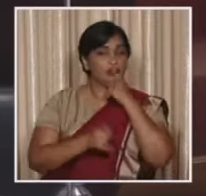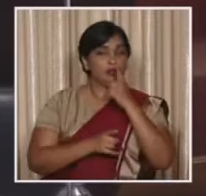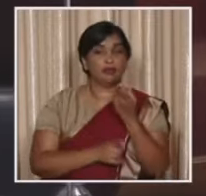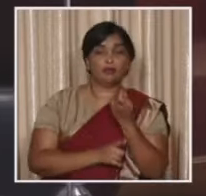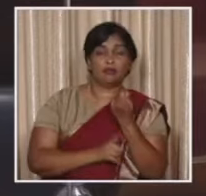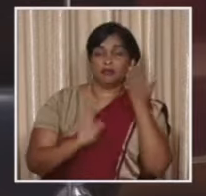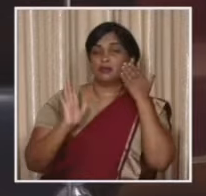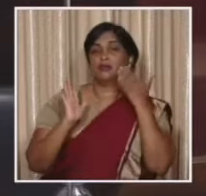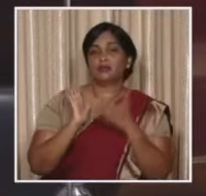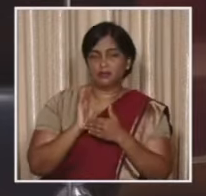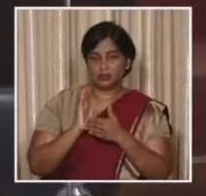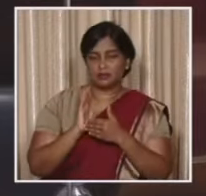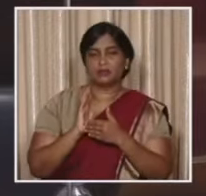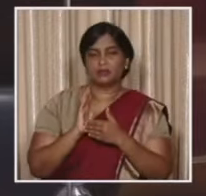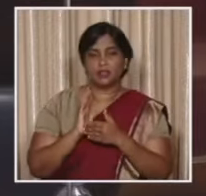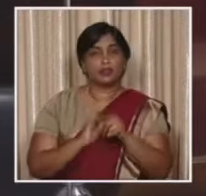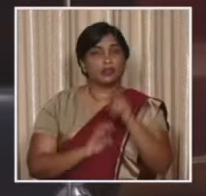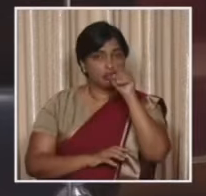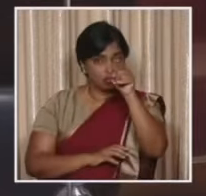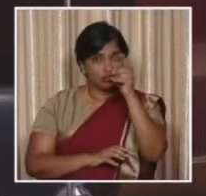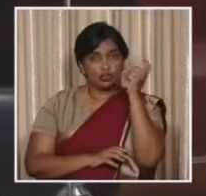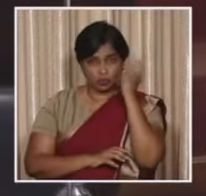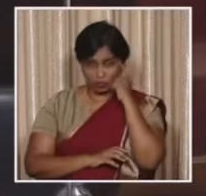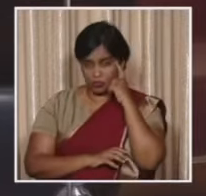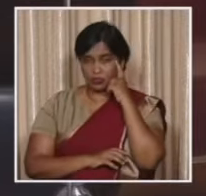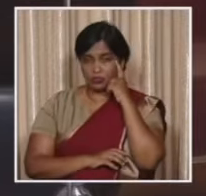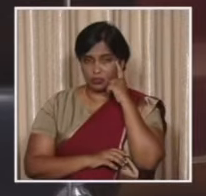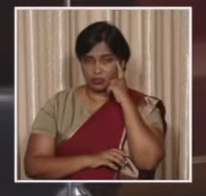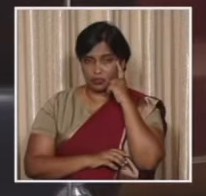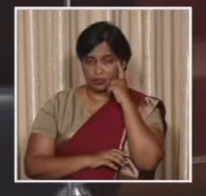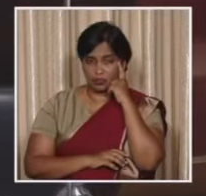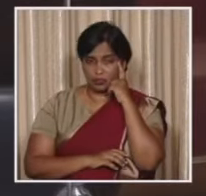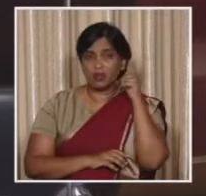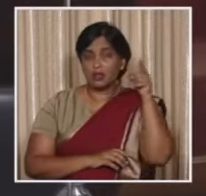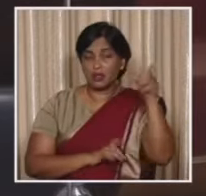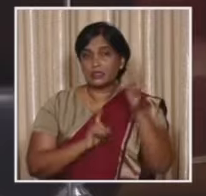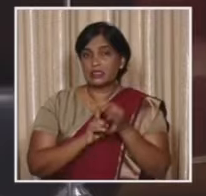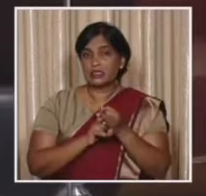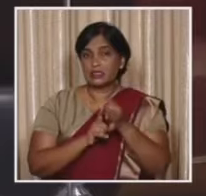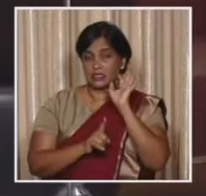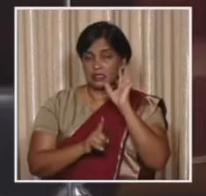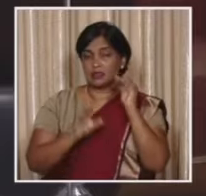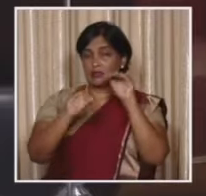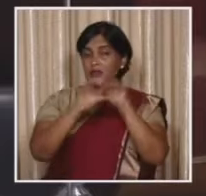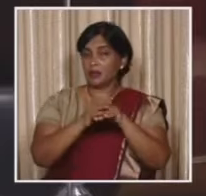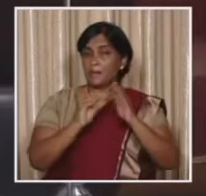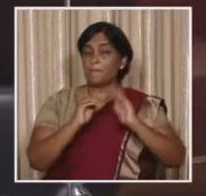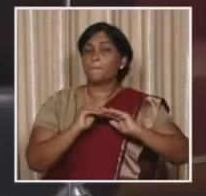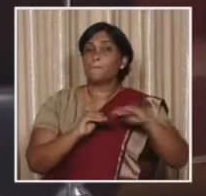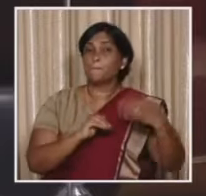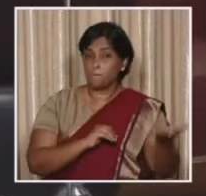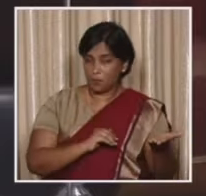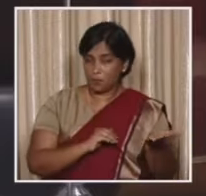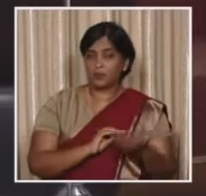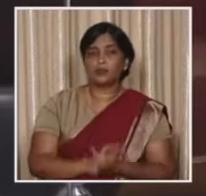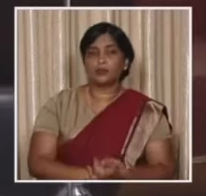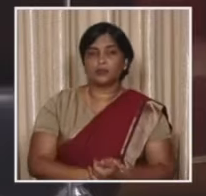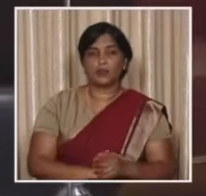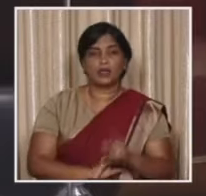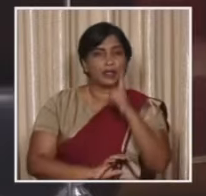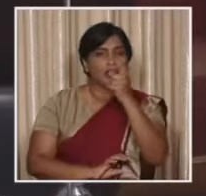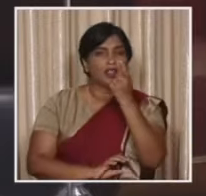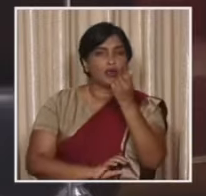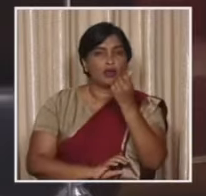ගැන. ඔබතුමා දන්නවද? එතුමා ජනාධිපති ධූරේ බාරගත්තයි පස්සේ එක